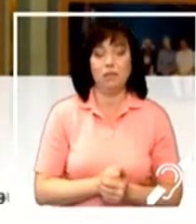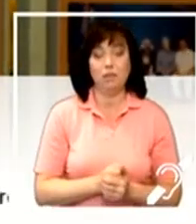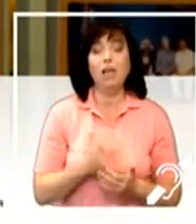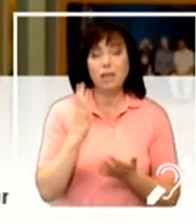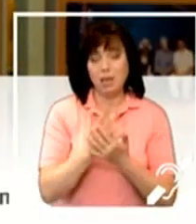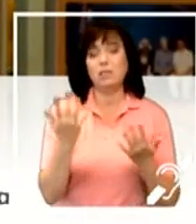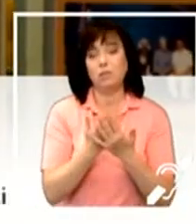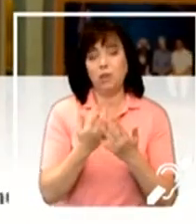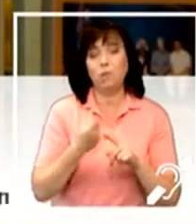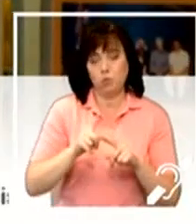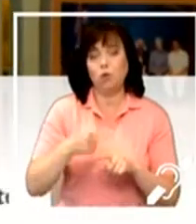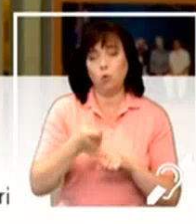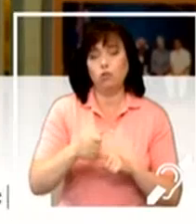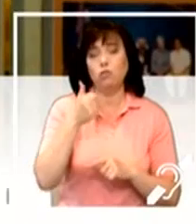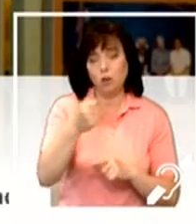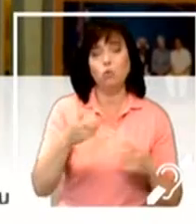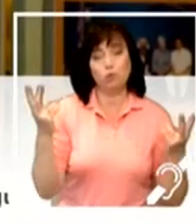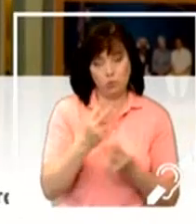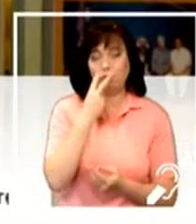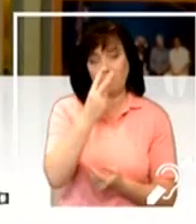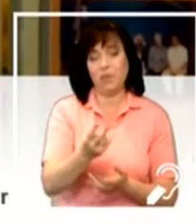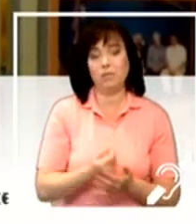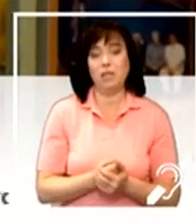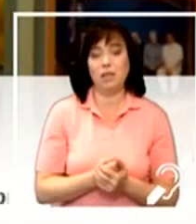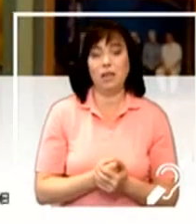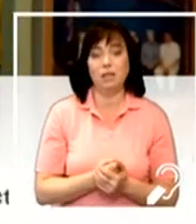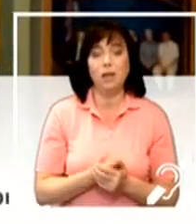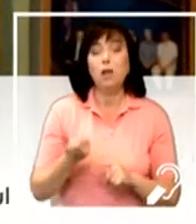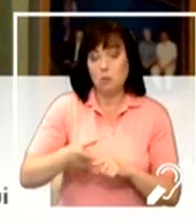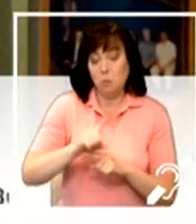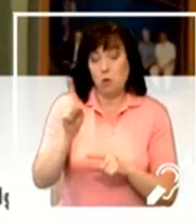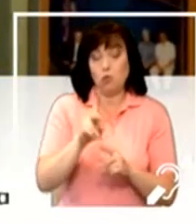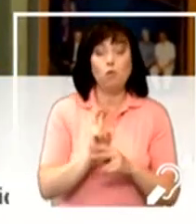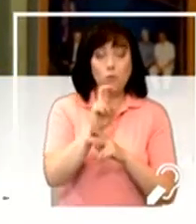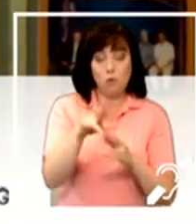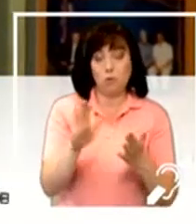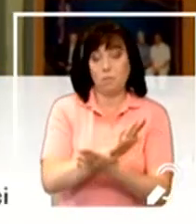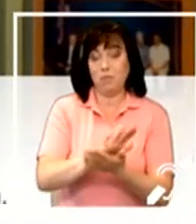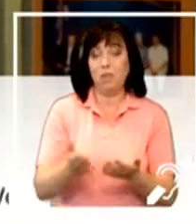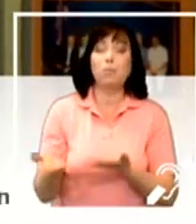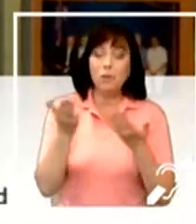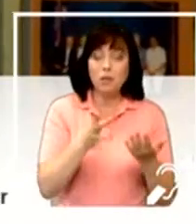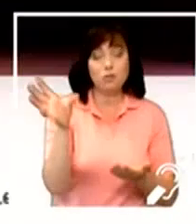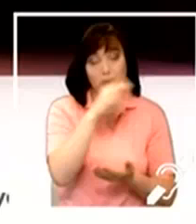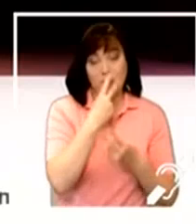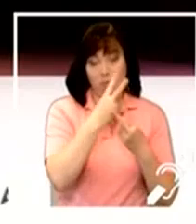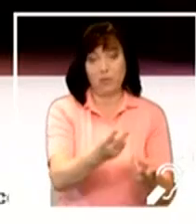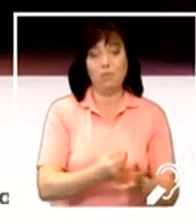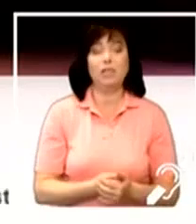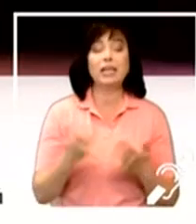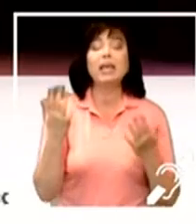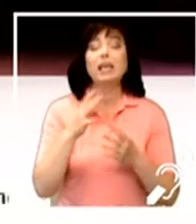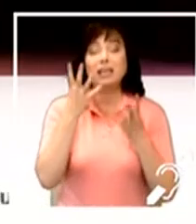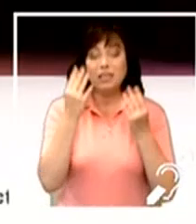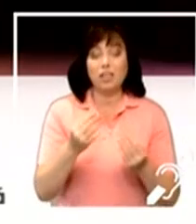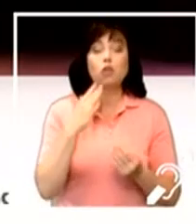sunt filme care sunt foarte bune de văzut, mai ales că accesul este gratuit și vă invităm să veniți să vedeți. Zilele